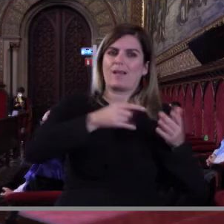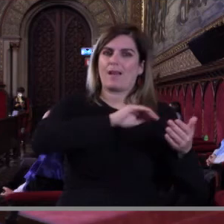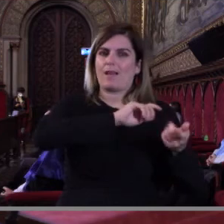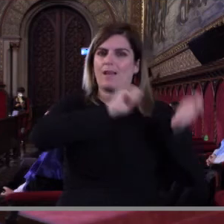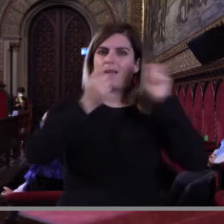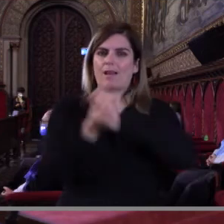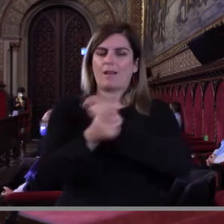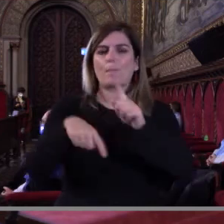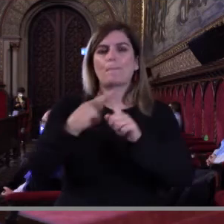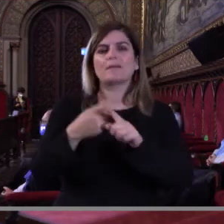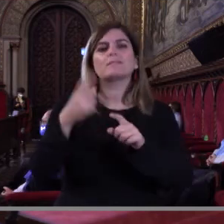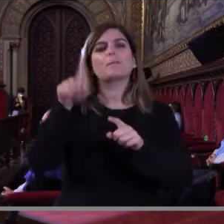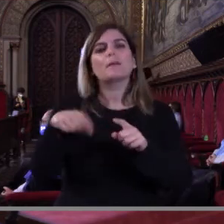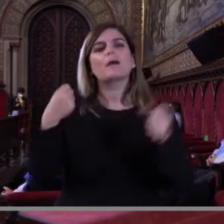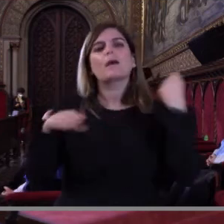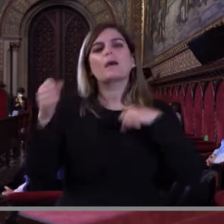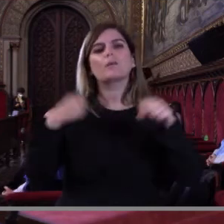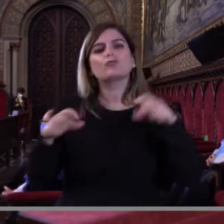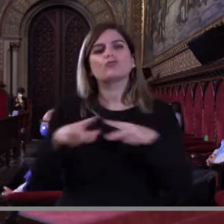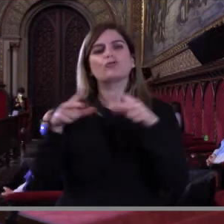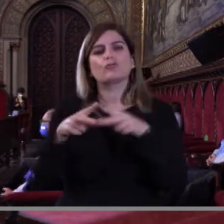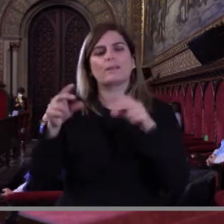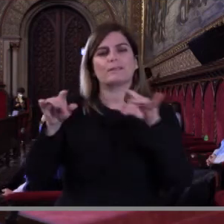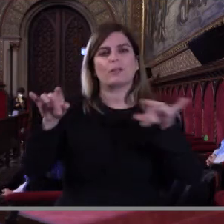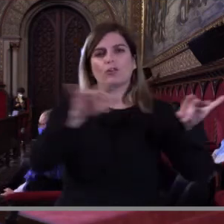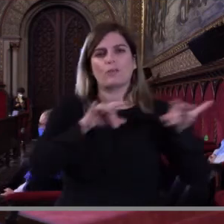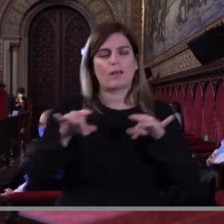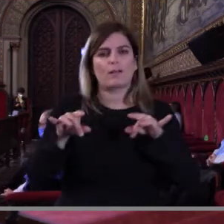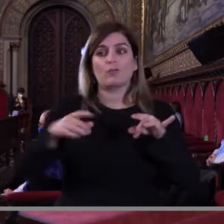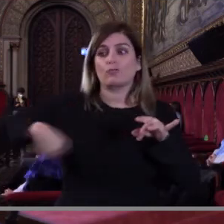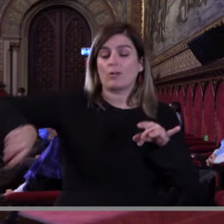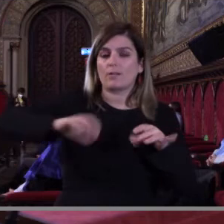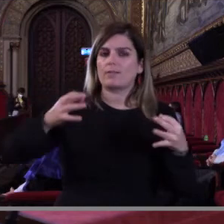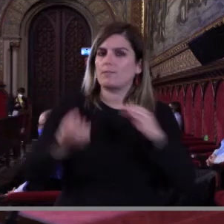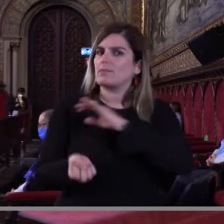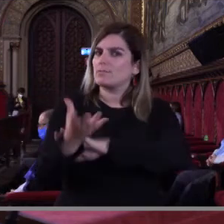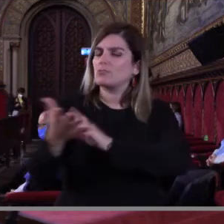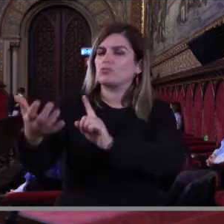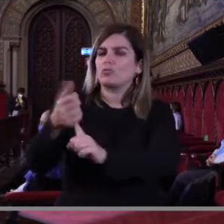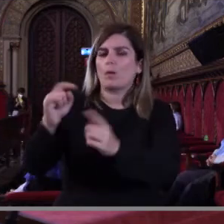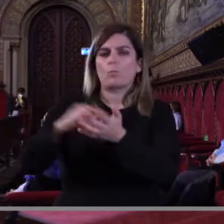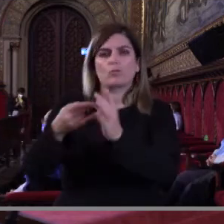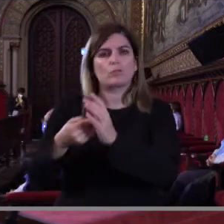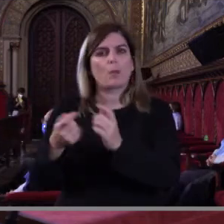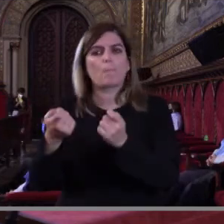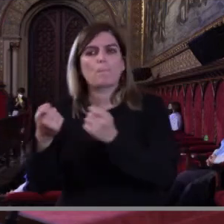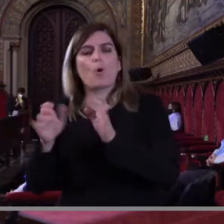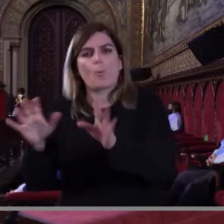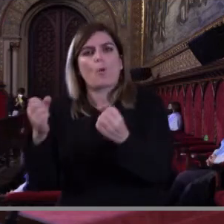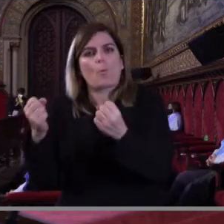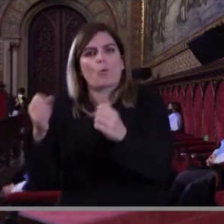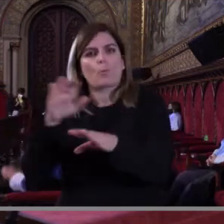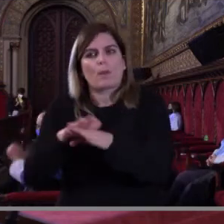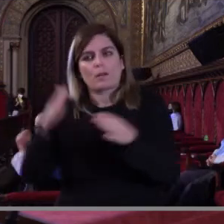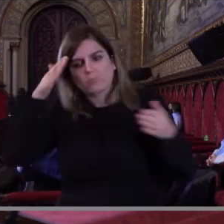i la cohesió social i territorial. I sota aquestes premisses caldrà trobar projectes, pocs però potents, centrats en